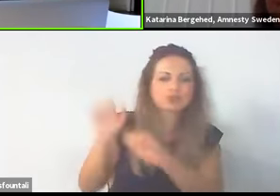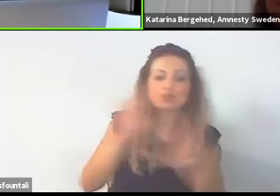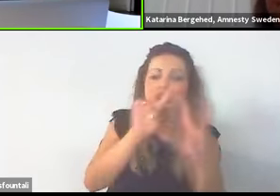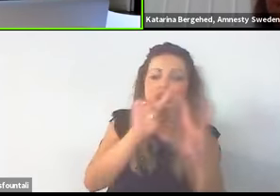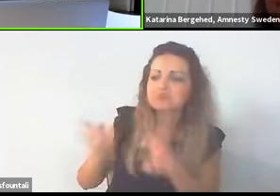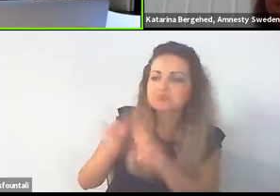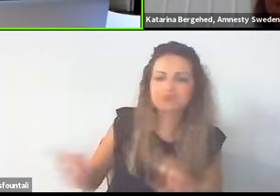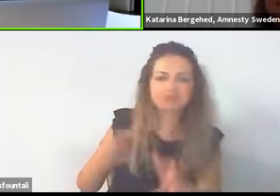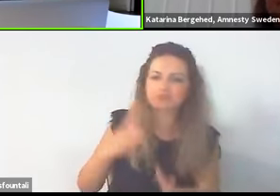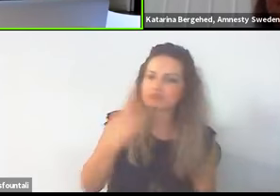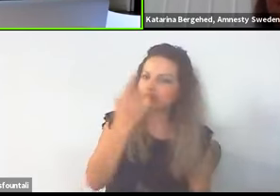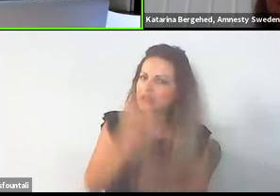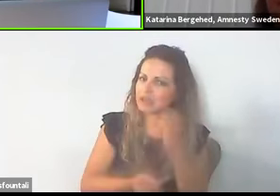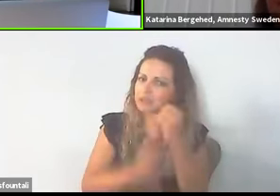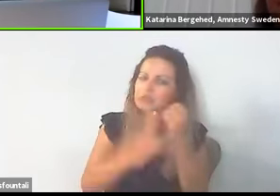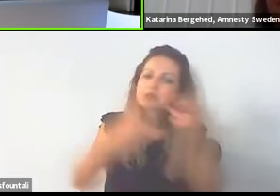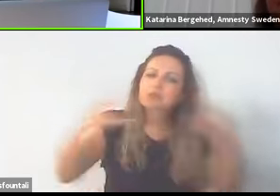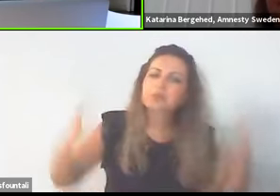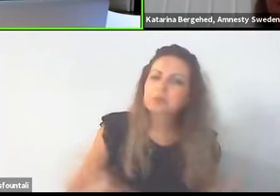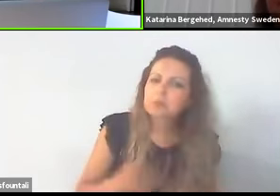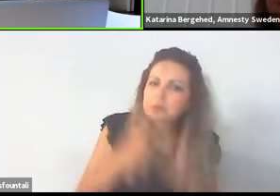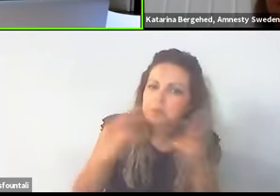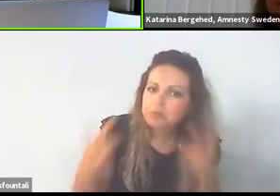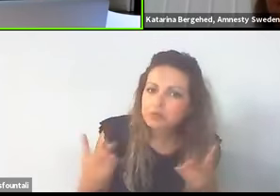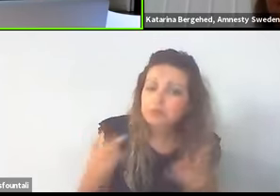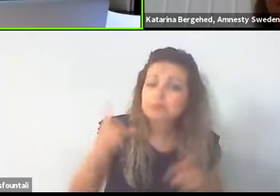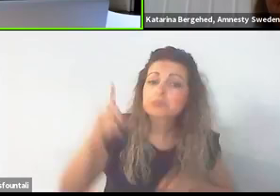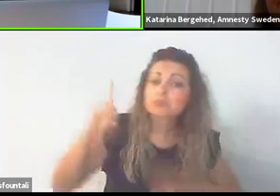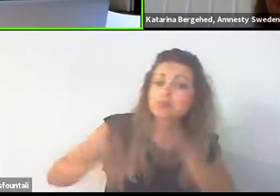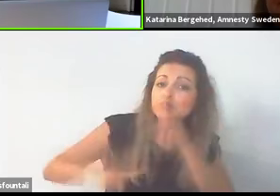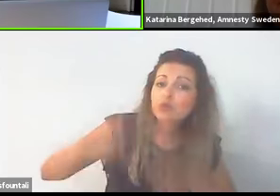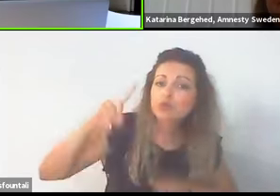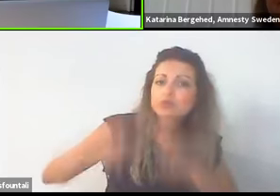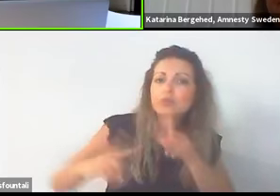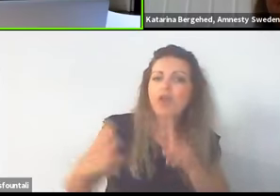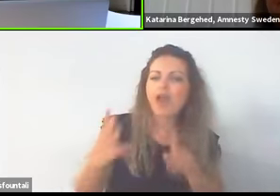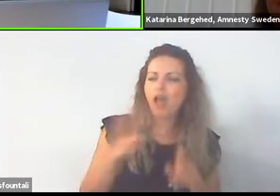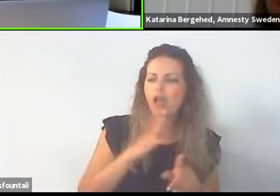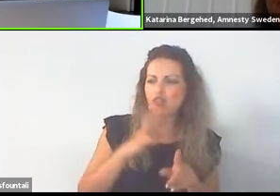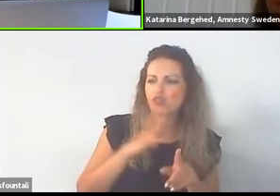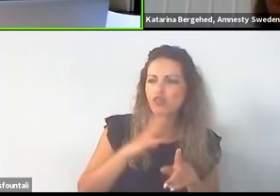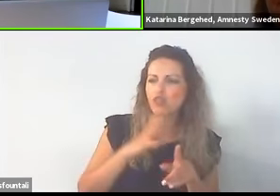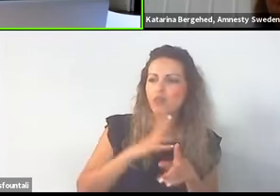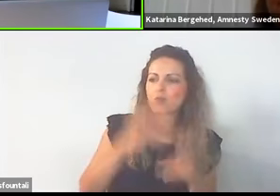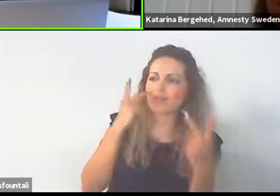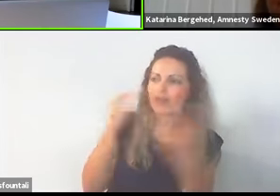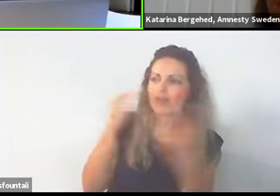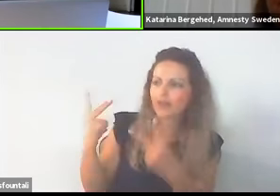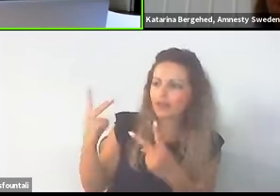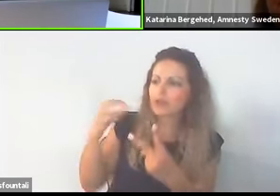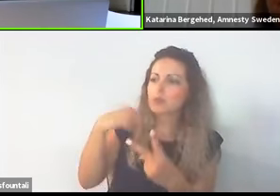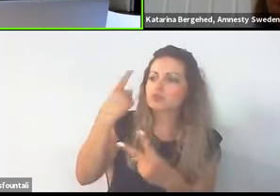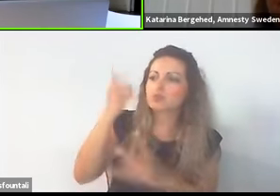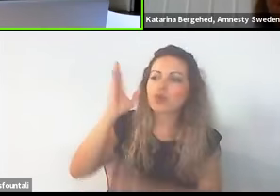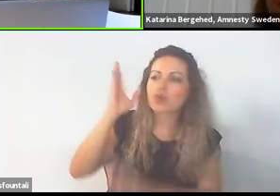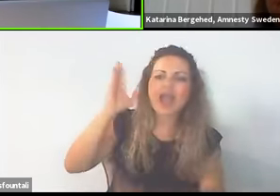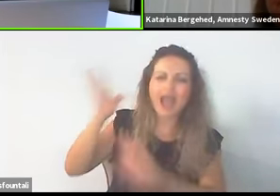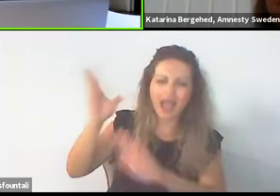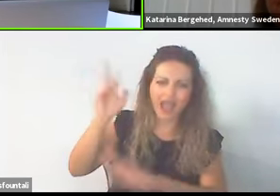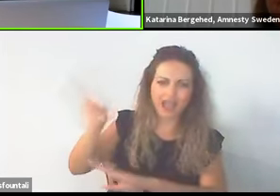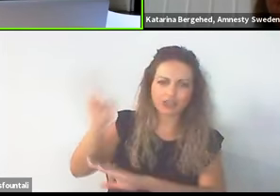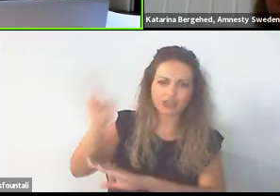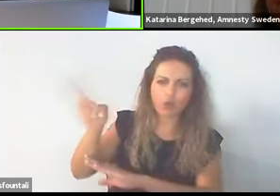δεν προτεραιοποιούνται. Πολλές φορές ταυτοποιούνται οι άνθρωποι οι οποίοι κατηγορούνται και ωστόσο δεν πηγαίνουν καν προς